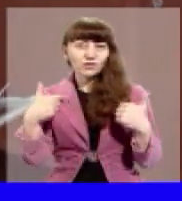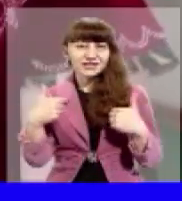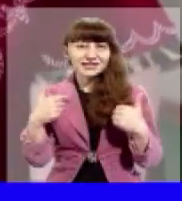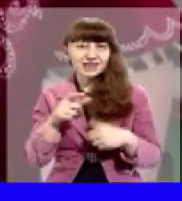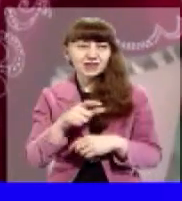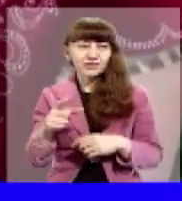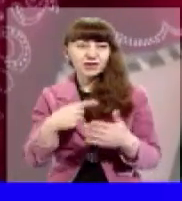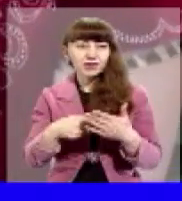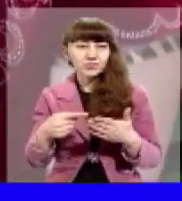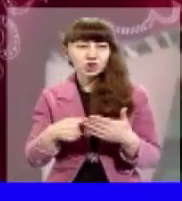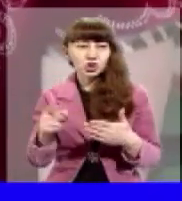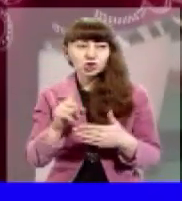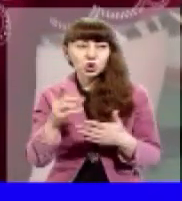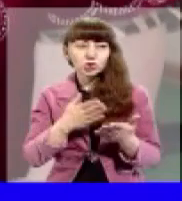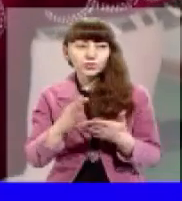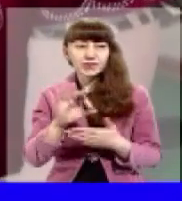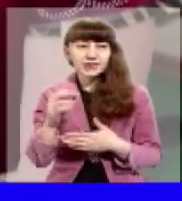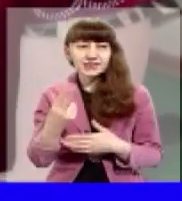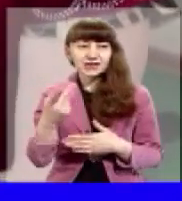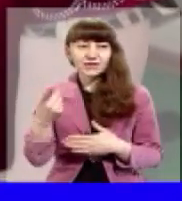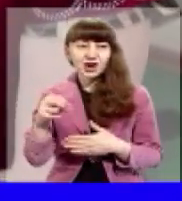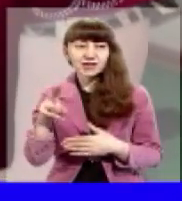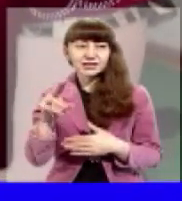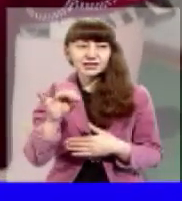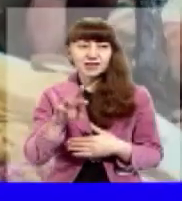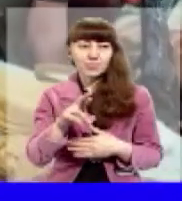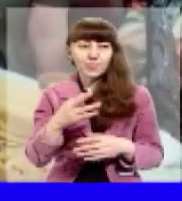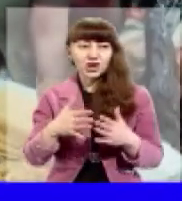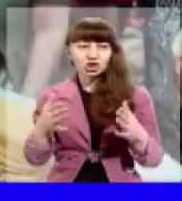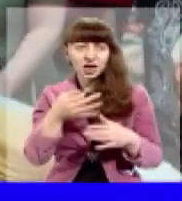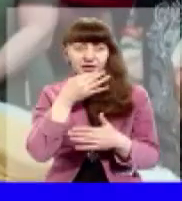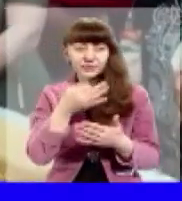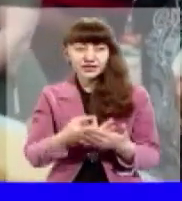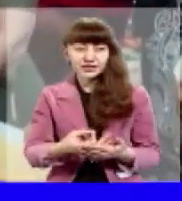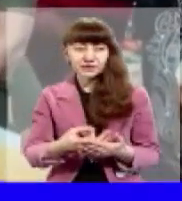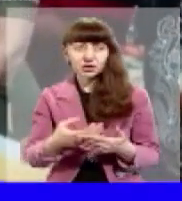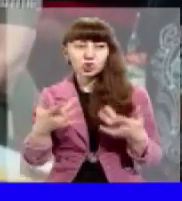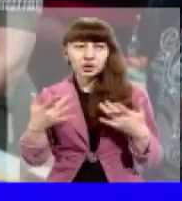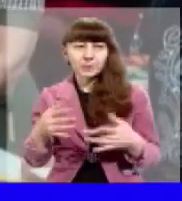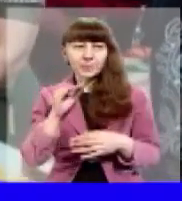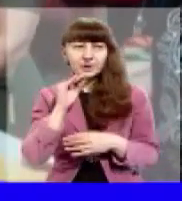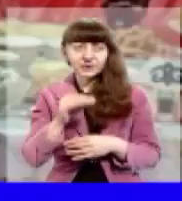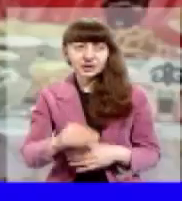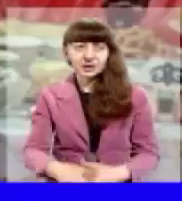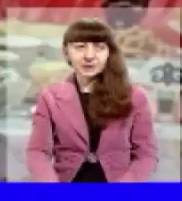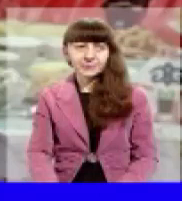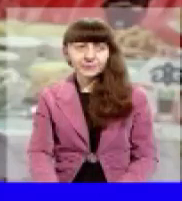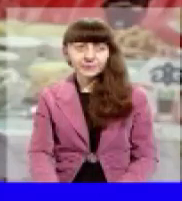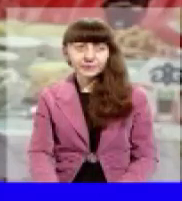А также отмечает, что служба в Национальной гвардии – большая ответственность, которая требует профессионализма.